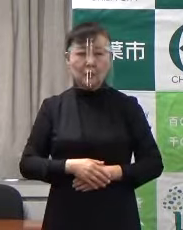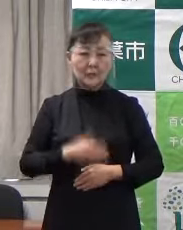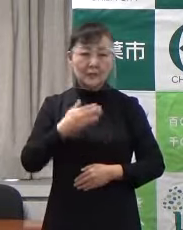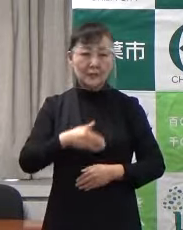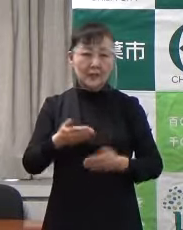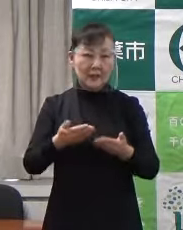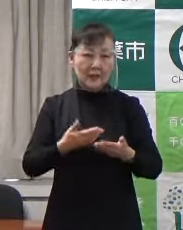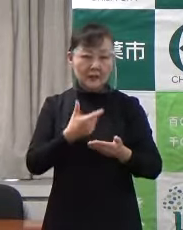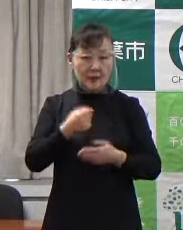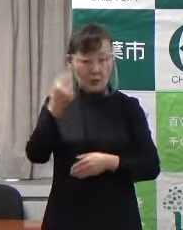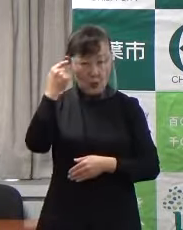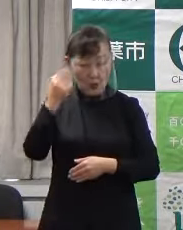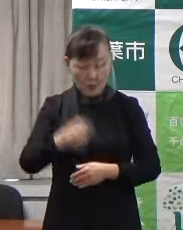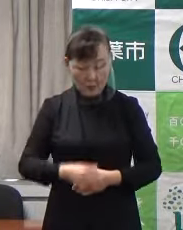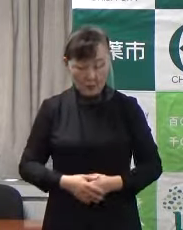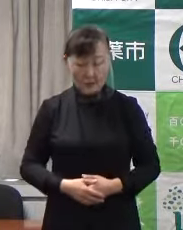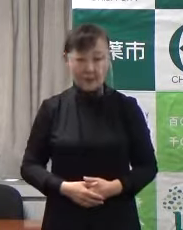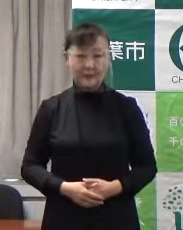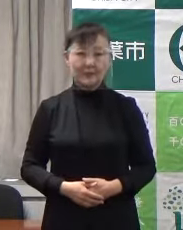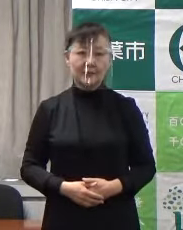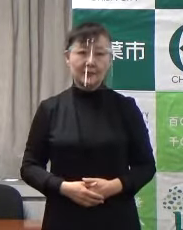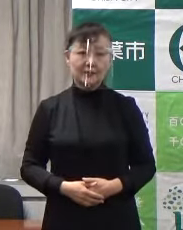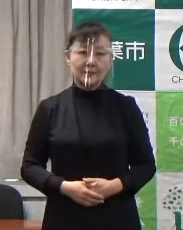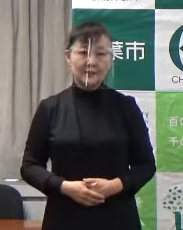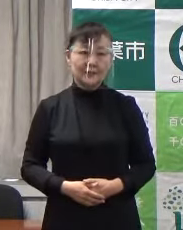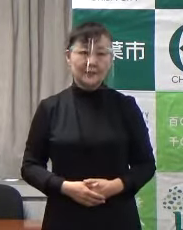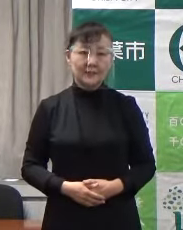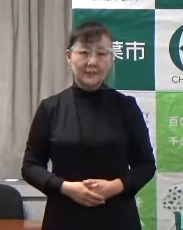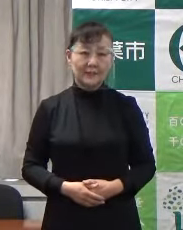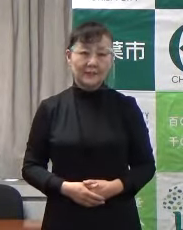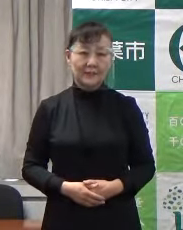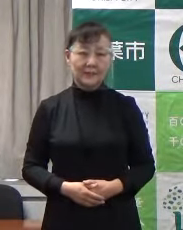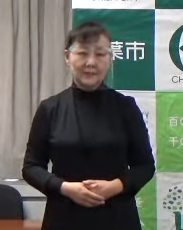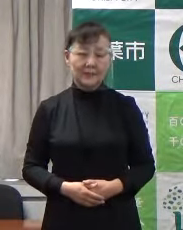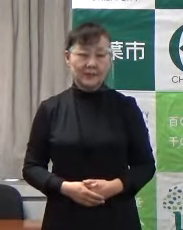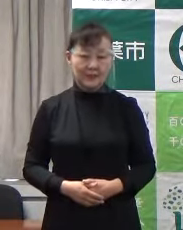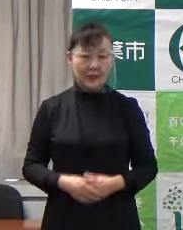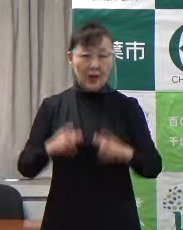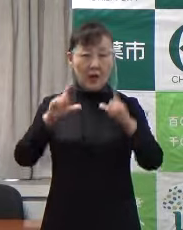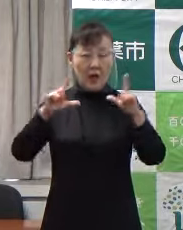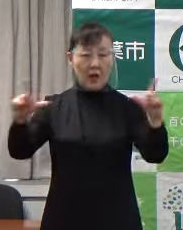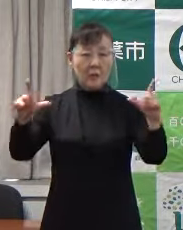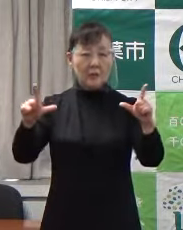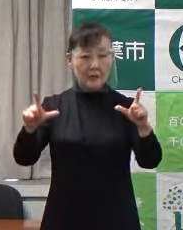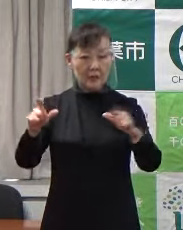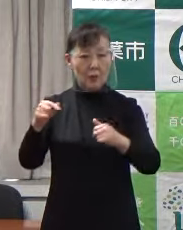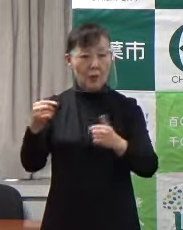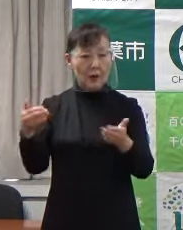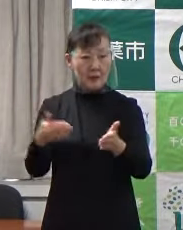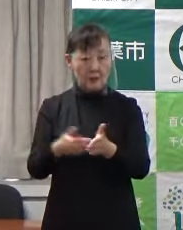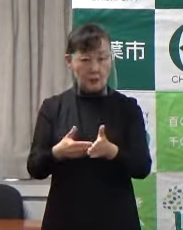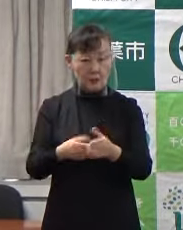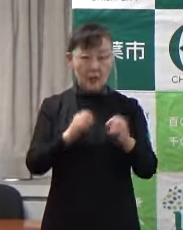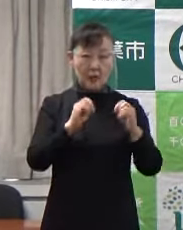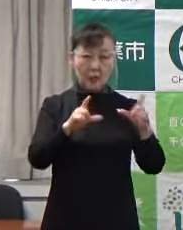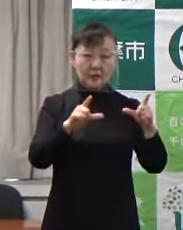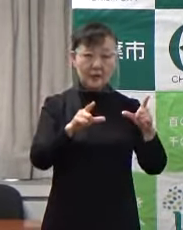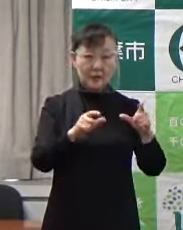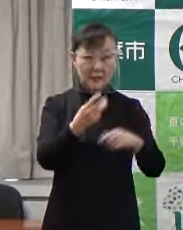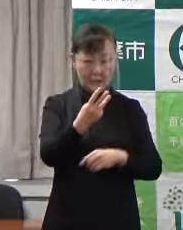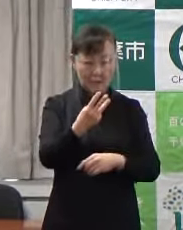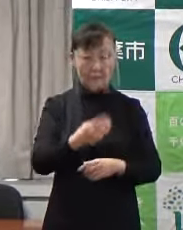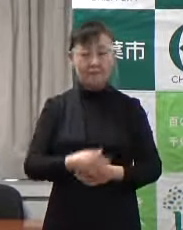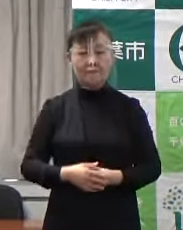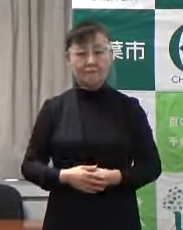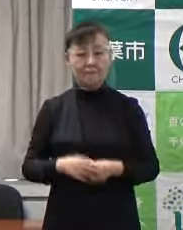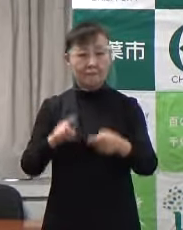ていただければというふうに思っております。発表事項は以上ですけれども、私からお知らせが3点あ